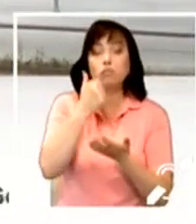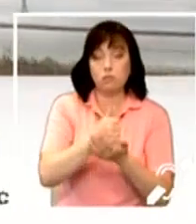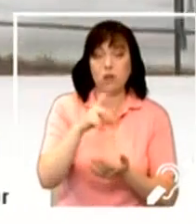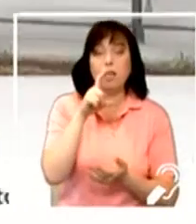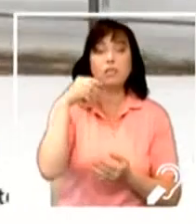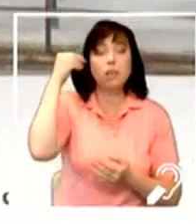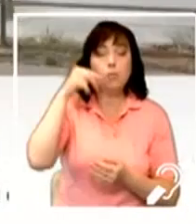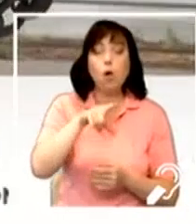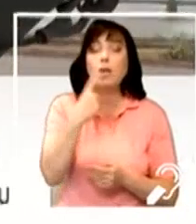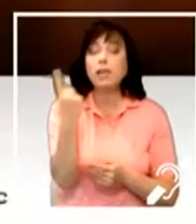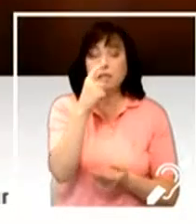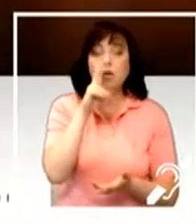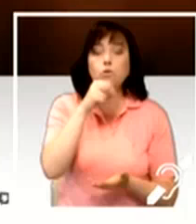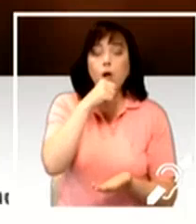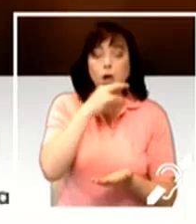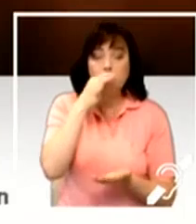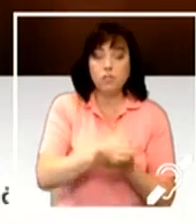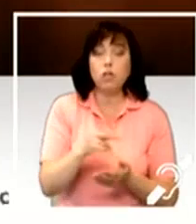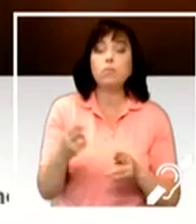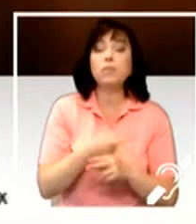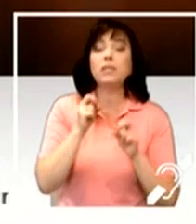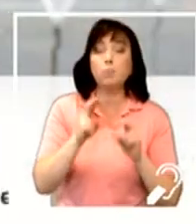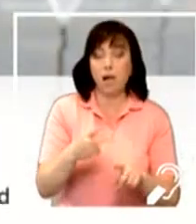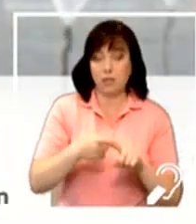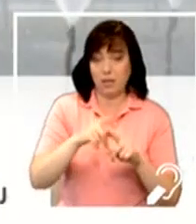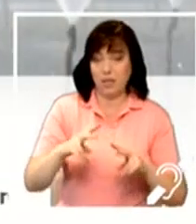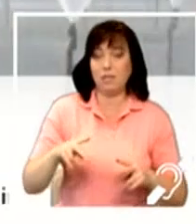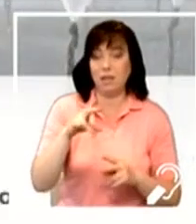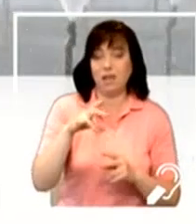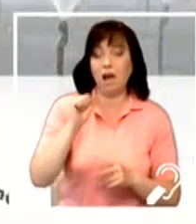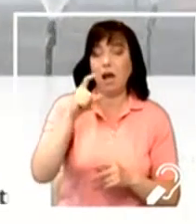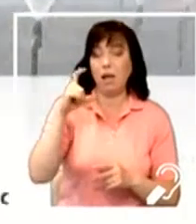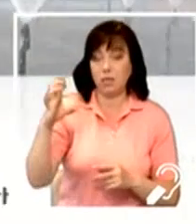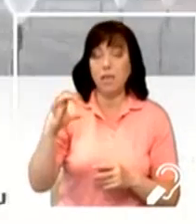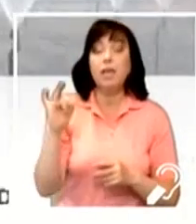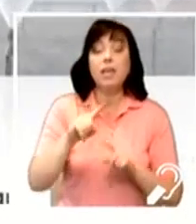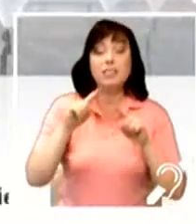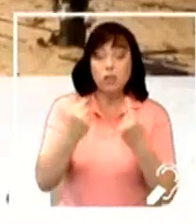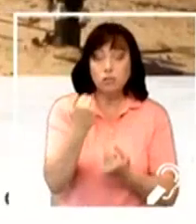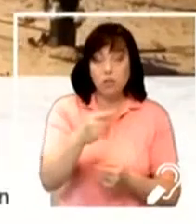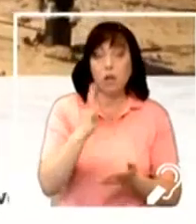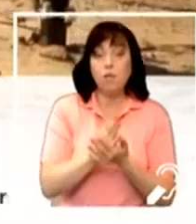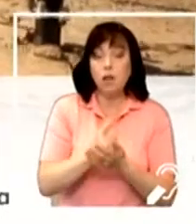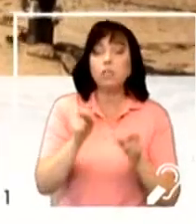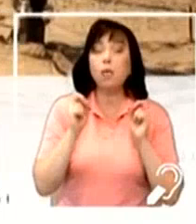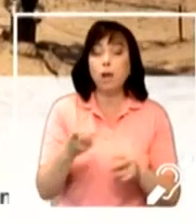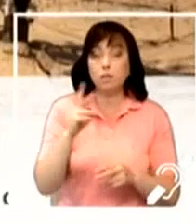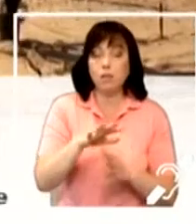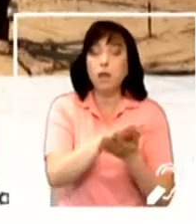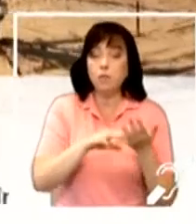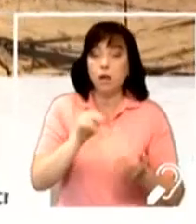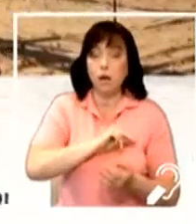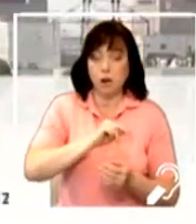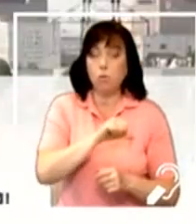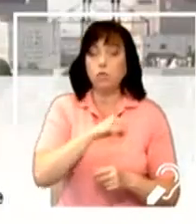este principalul responsabil pentru securitatea nucleară și radiologică a centralei, iar reținerea acestuia reprezintă un pericol pentru funcționarea cele mai